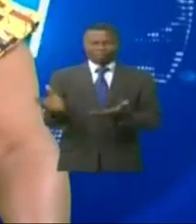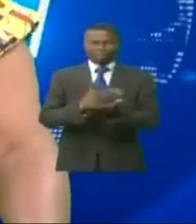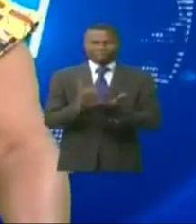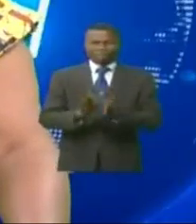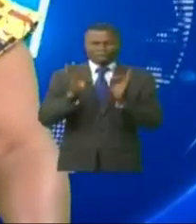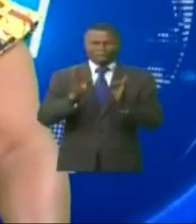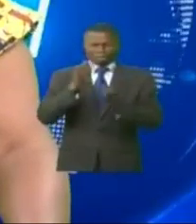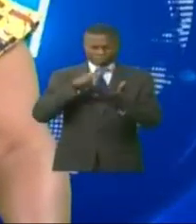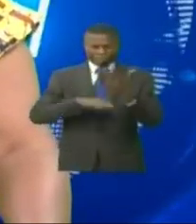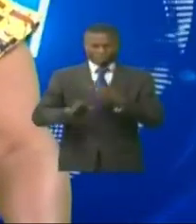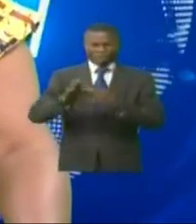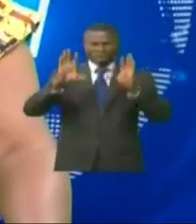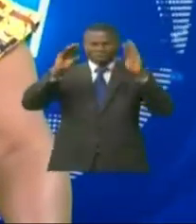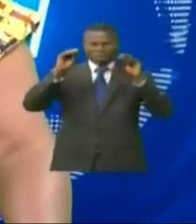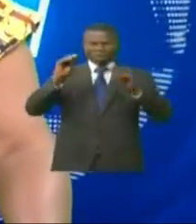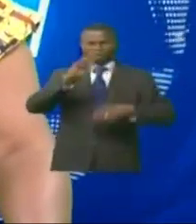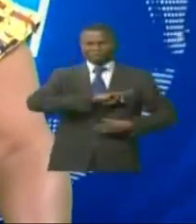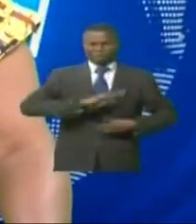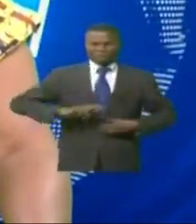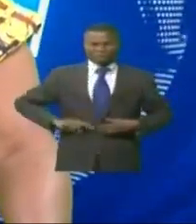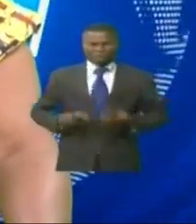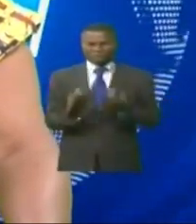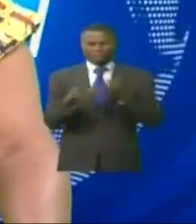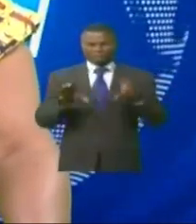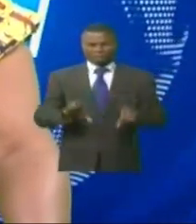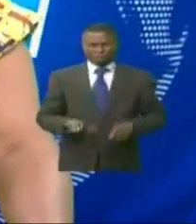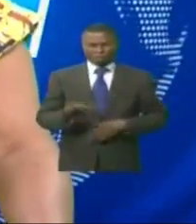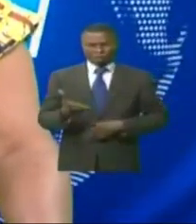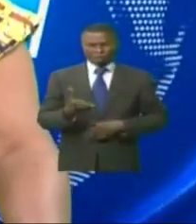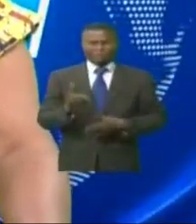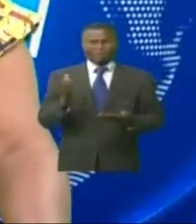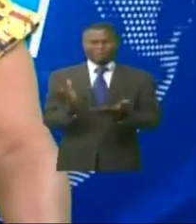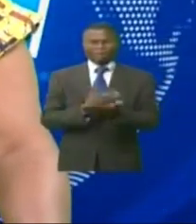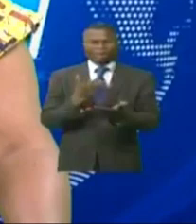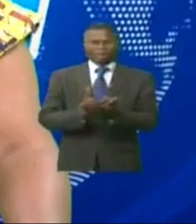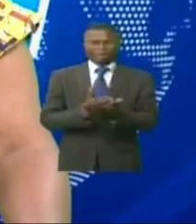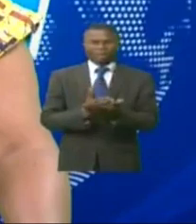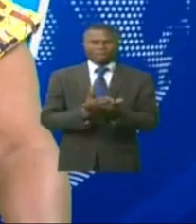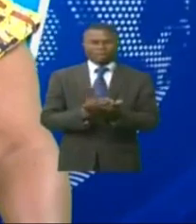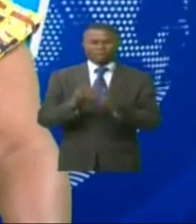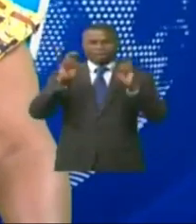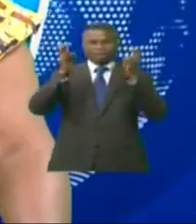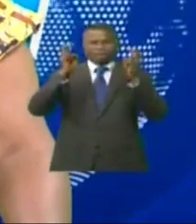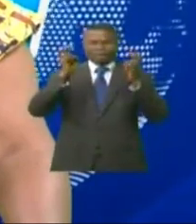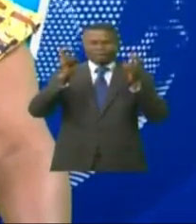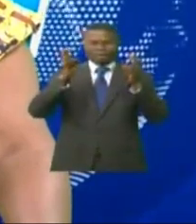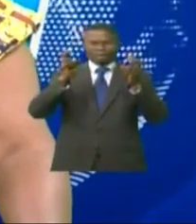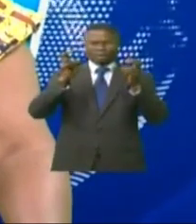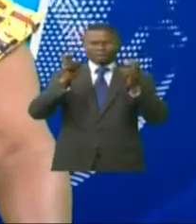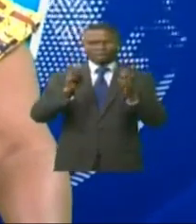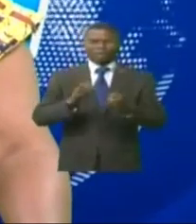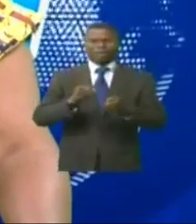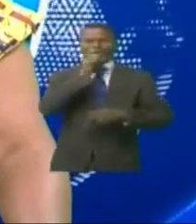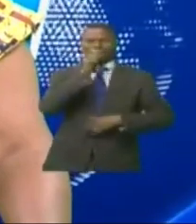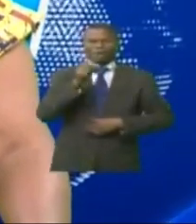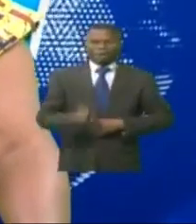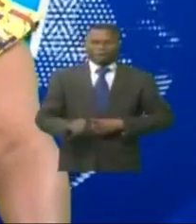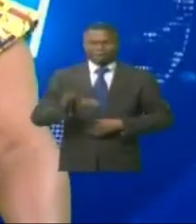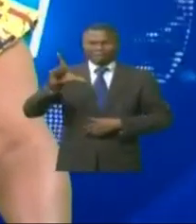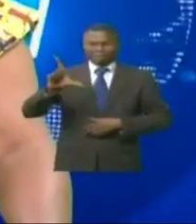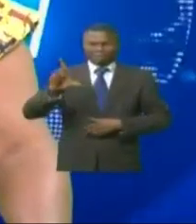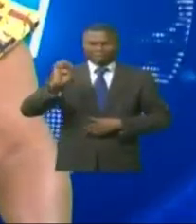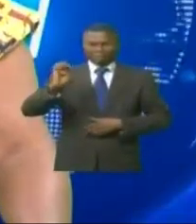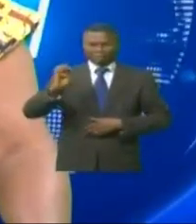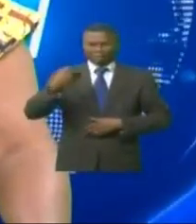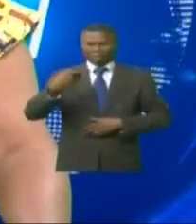le rayon des bibliothèques de la République démocratique du Congo. Il s'agit de l'ouvrage « Immortalité de l'ancêtre Léga ». Cet